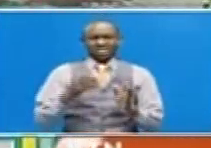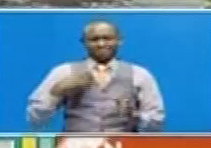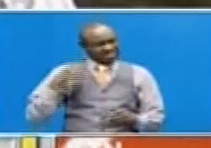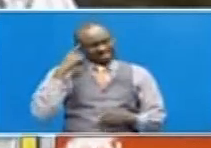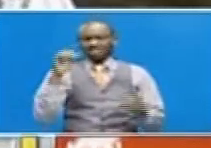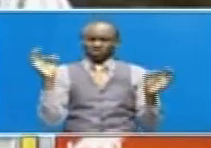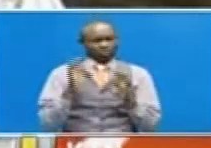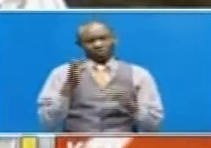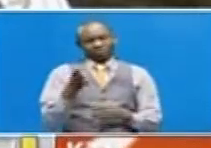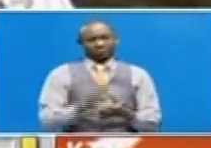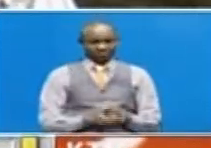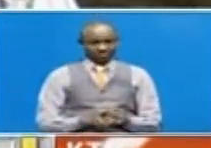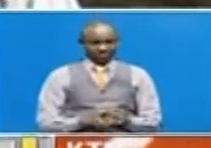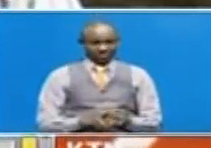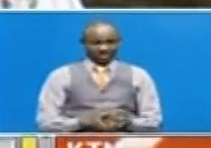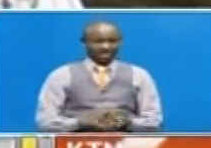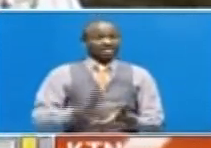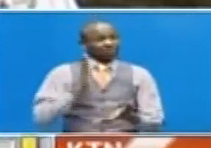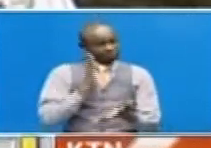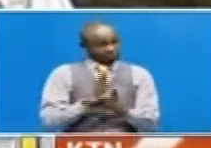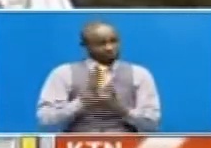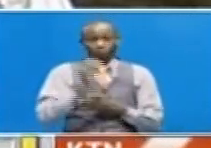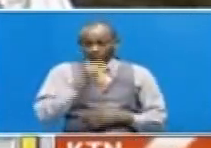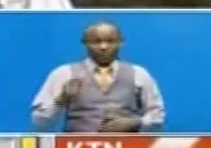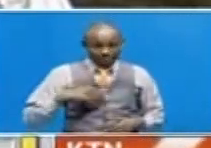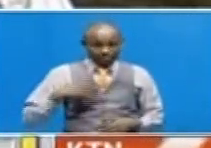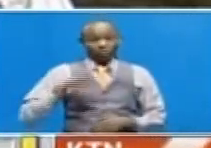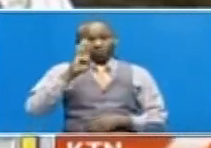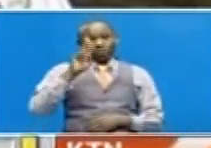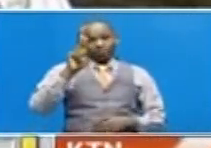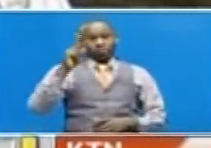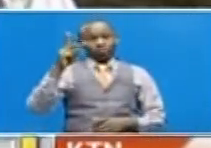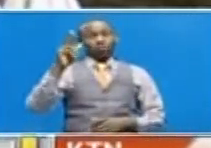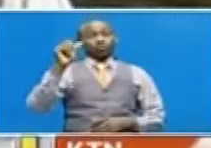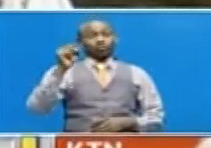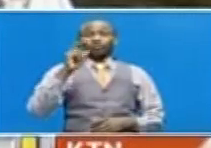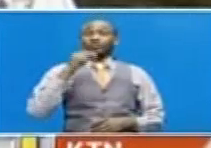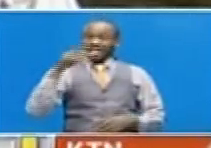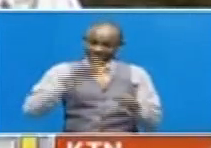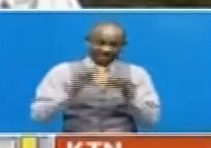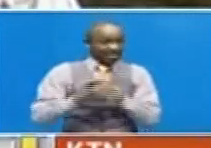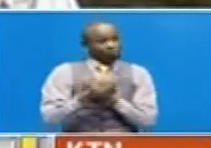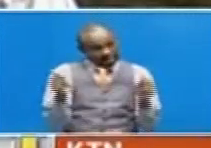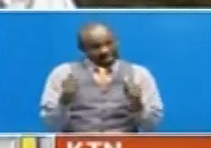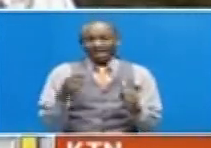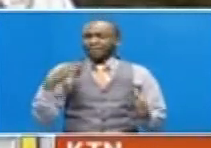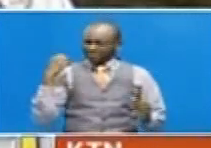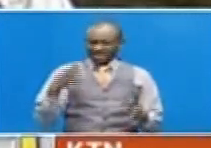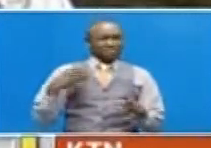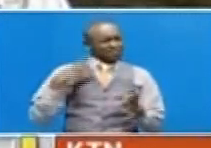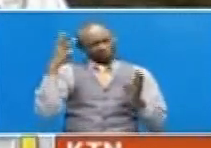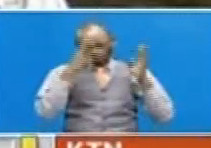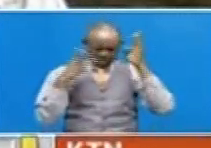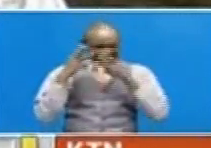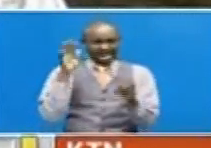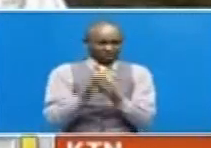ni maajabu. Licha ya hakikisho kutoka kwa wazee wa jamii ya Wabukusu kwamba mambo yako shwari, ni wasiwasi ambao umekumba kijiji cha